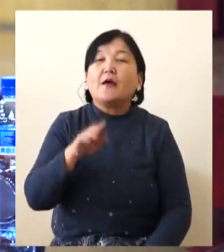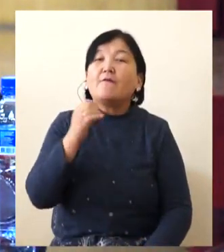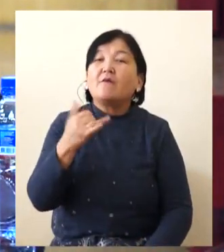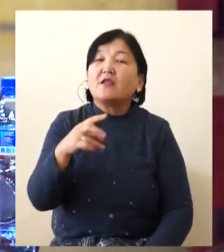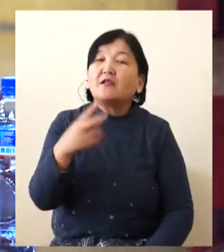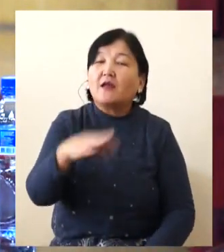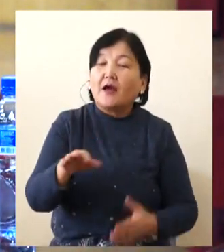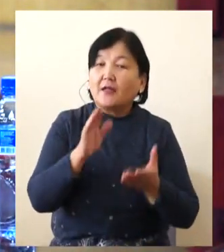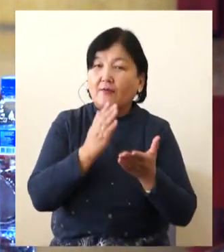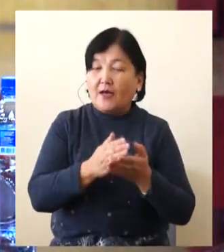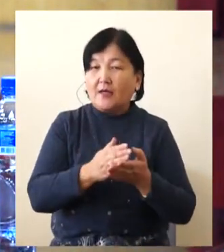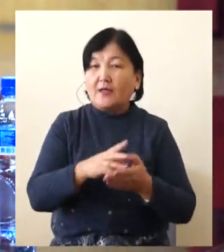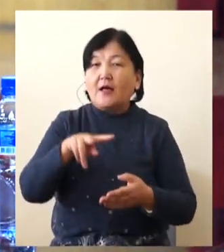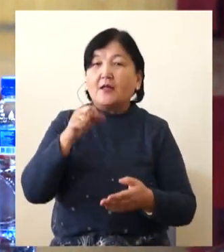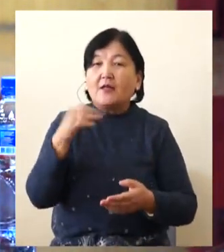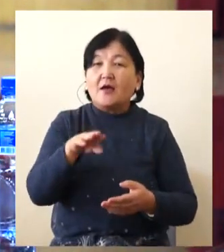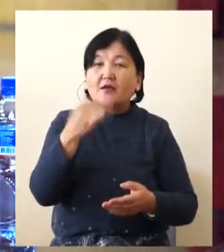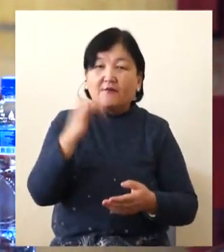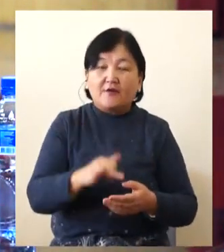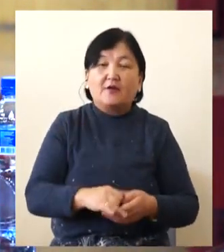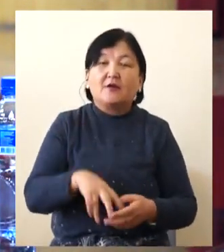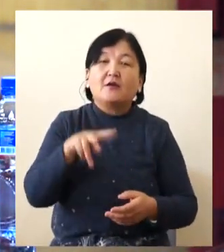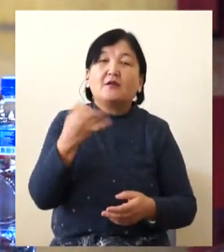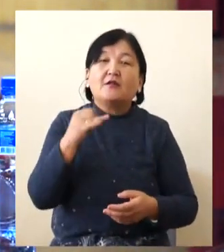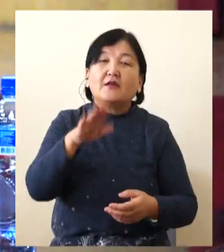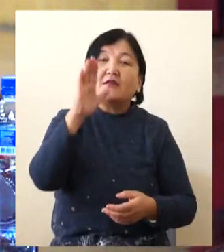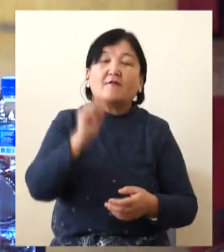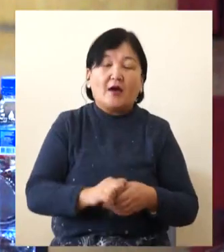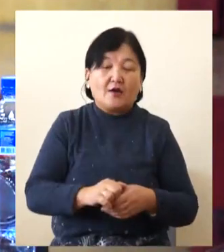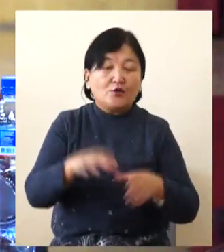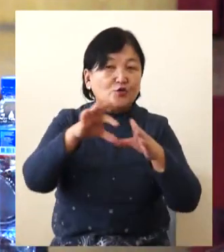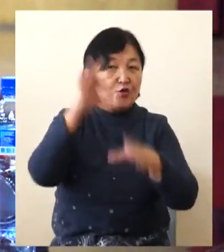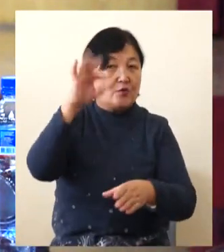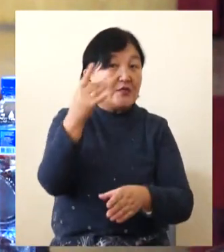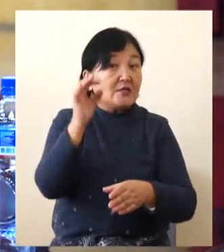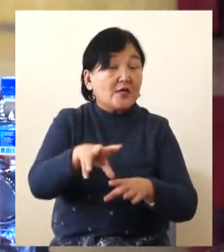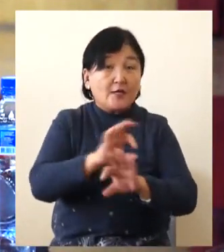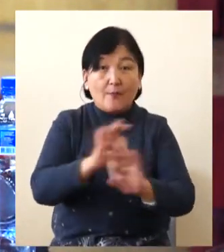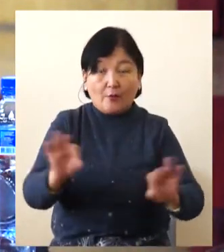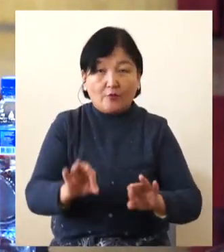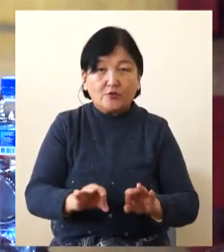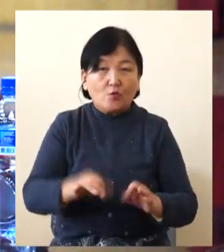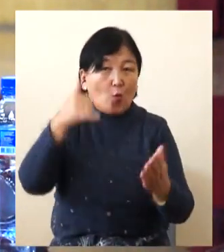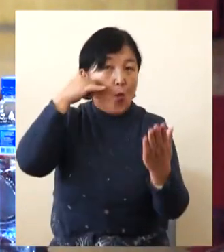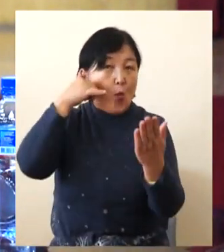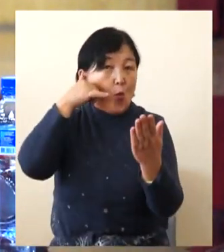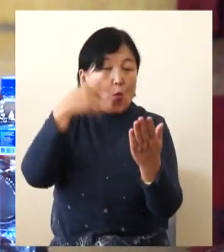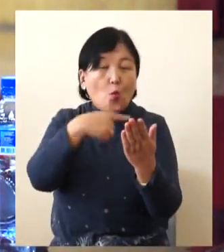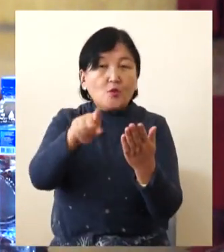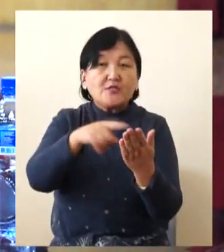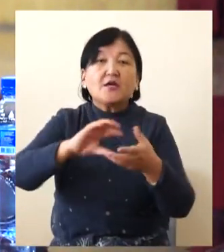Латви, Литва энэ орнууд чинь нөгөө сонгуулийн зардал алга болсон. Уцаар хийдик болсон. Манай